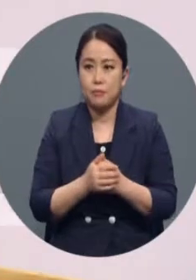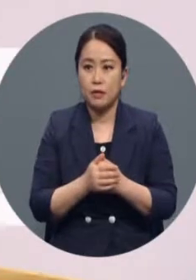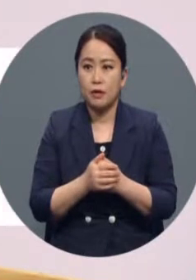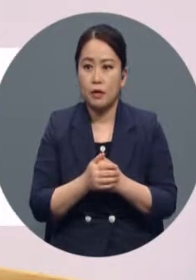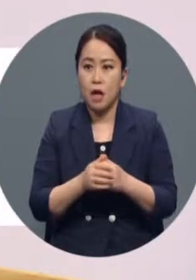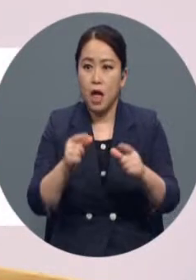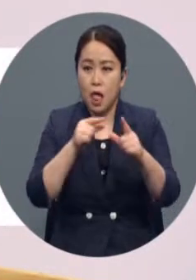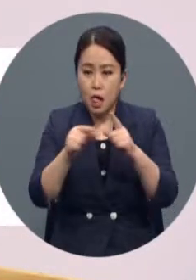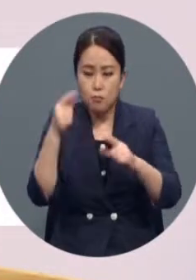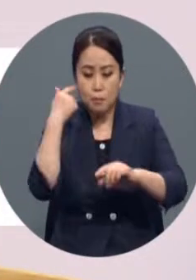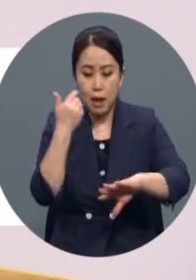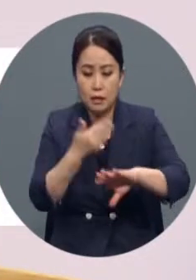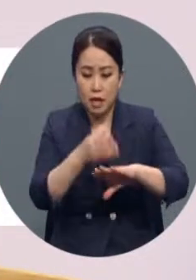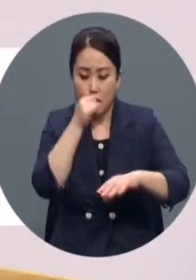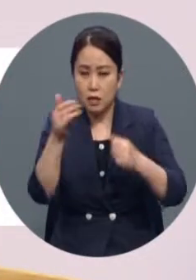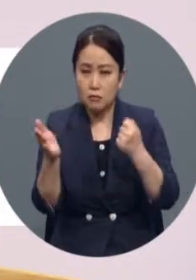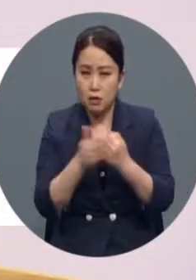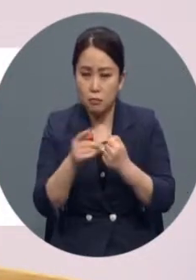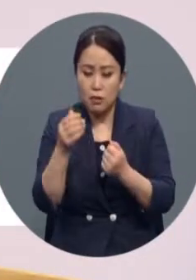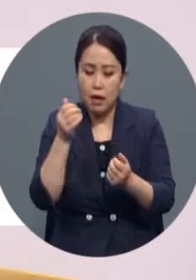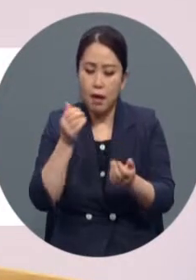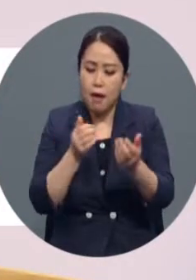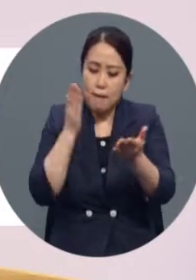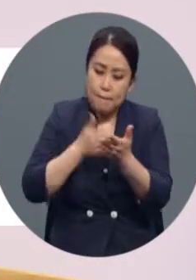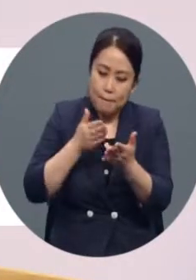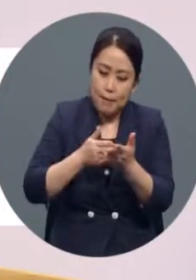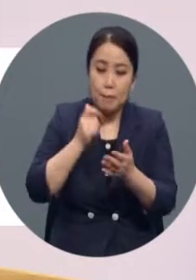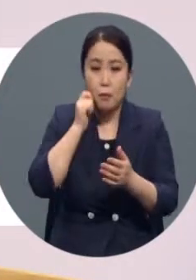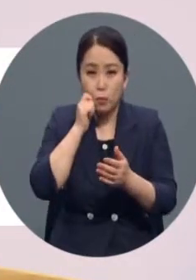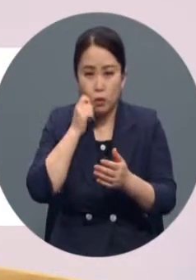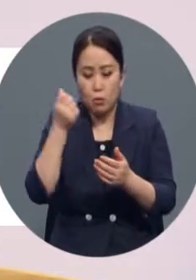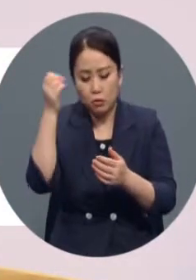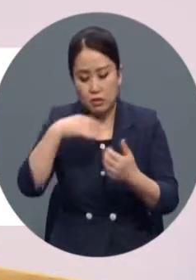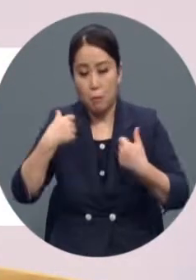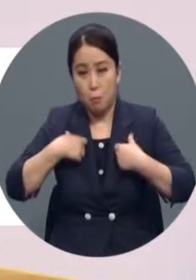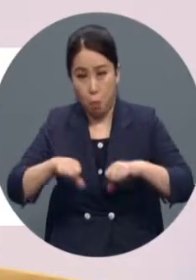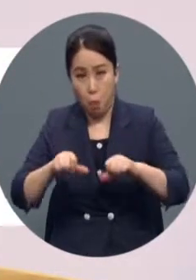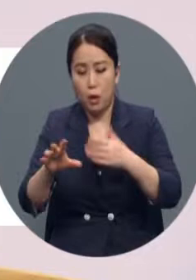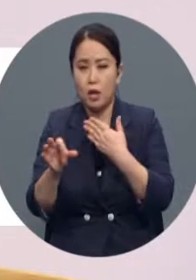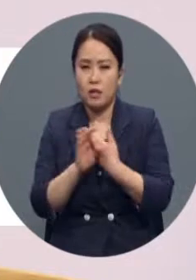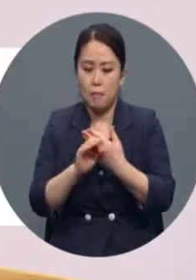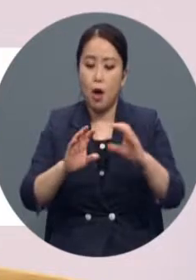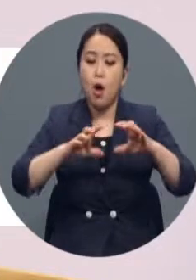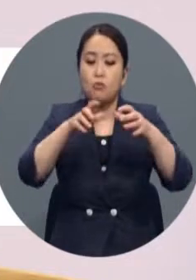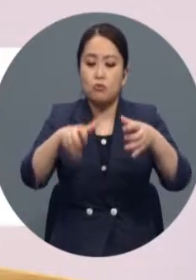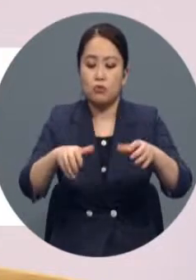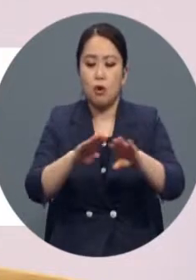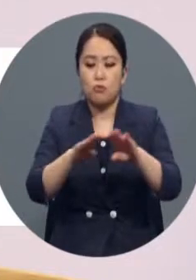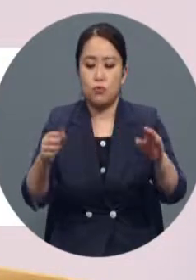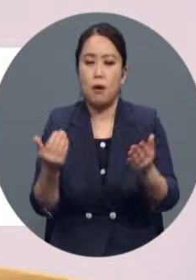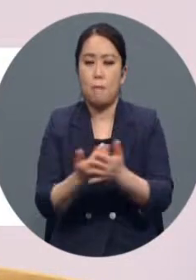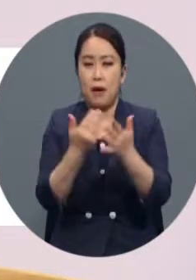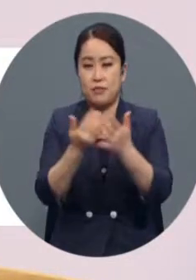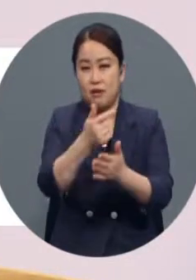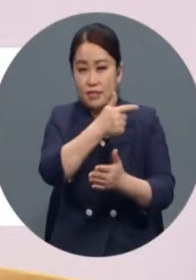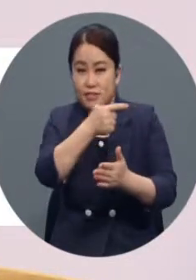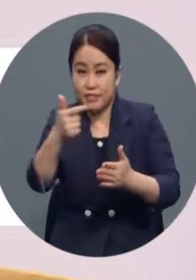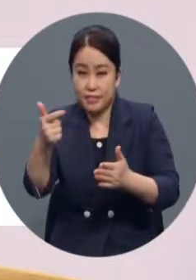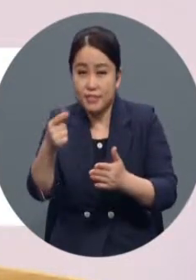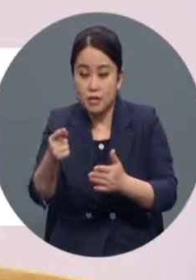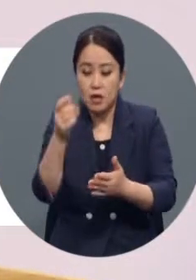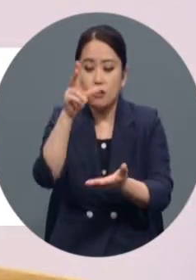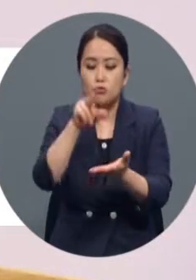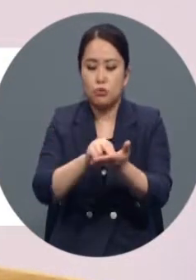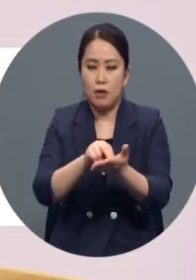그걸 설득을 못하고 그냥 주저앉는다면은 그건 이 국토의 균형 발전이라는 대전제에 반하는